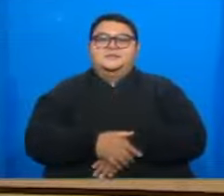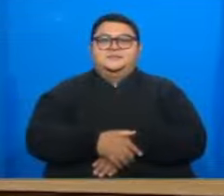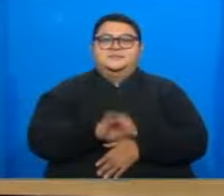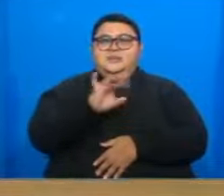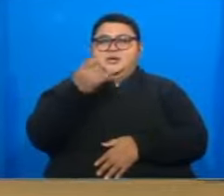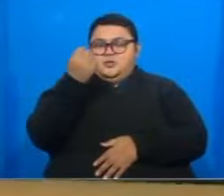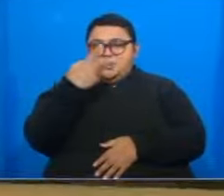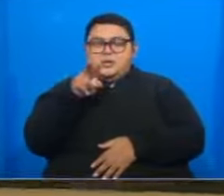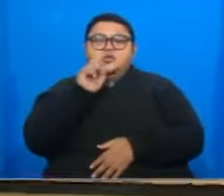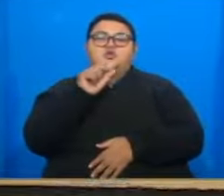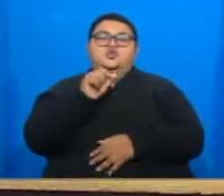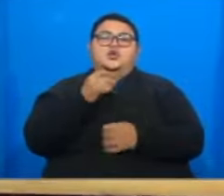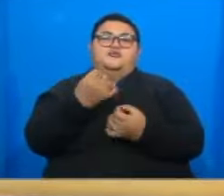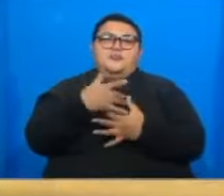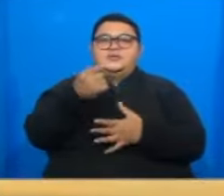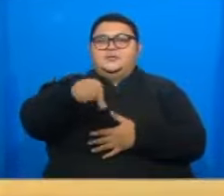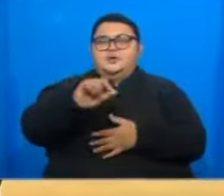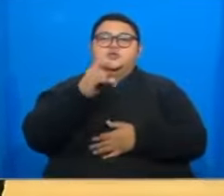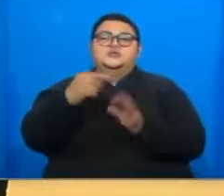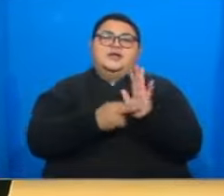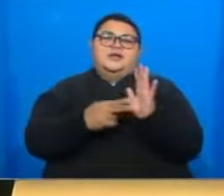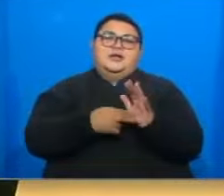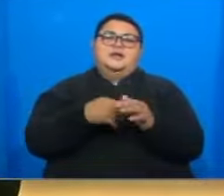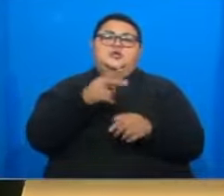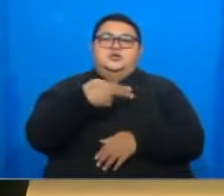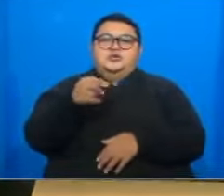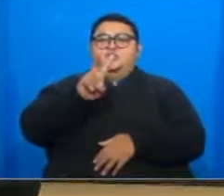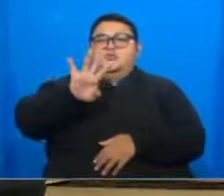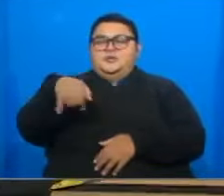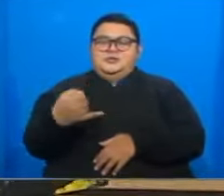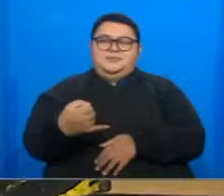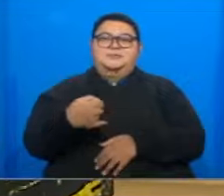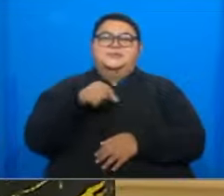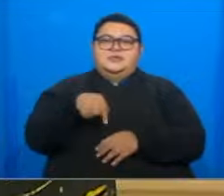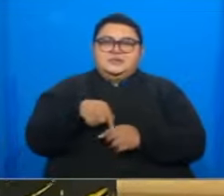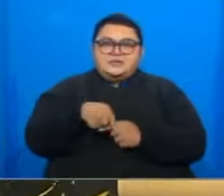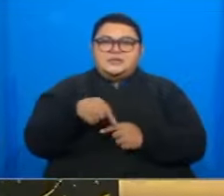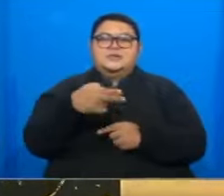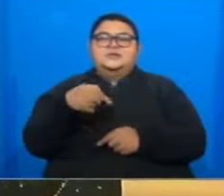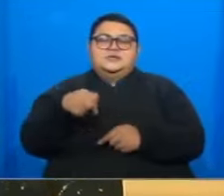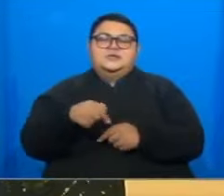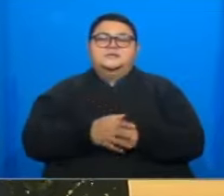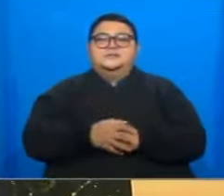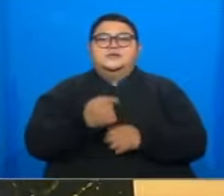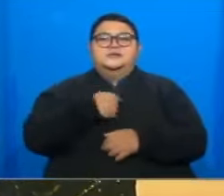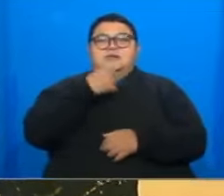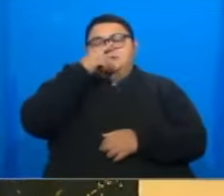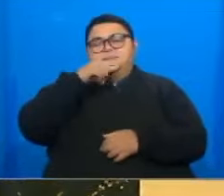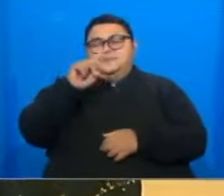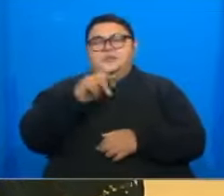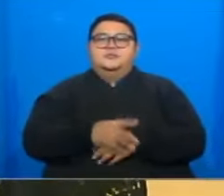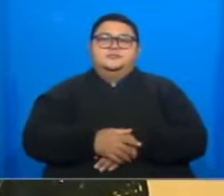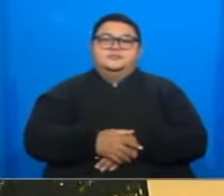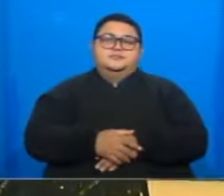Jangan lewatkan sajian informasi terbaru CNN Indonesia 24 jam di Transvision dan IndiHome TV. Saya Alfian